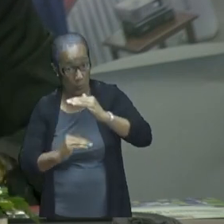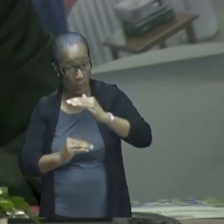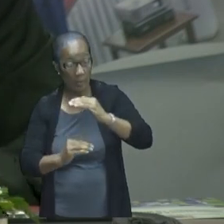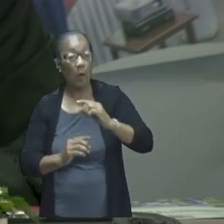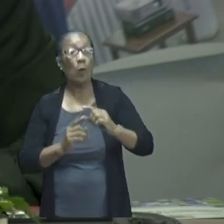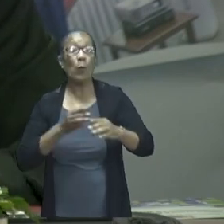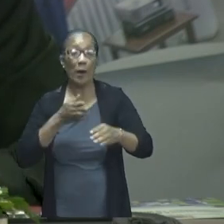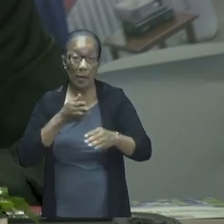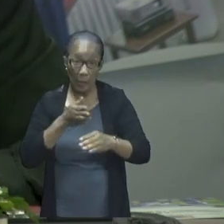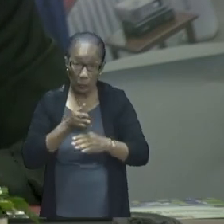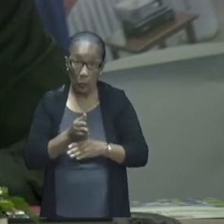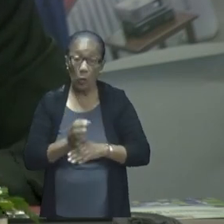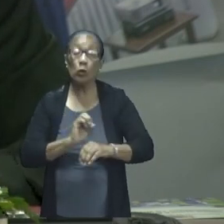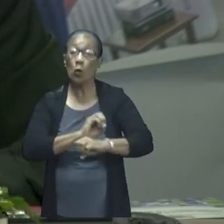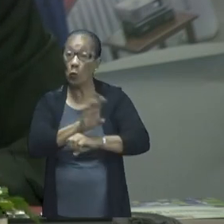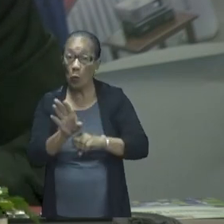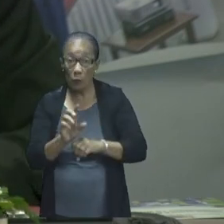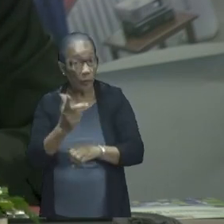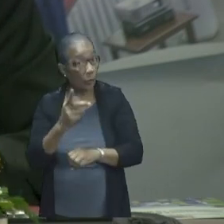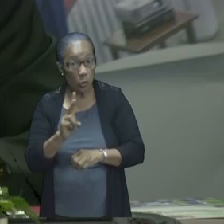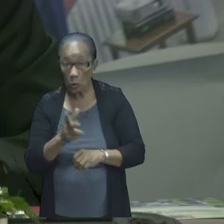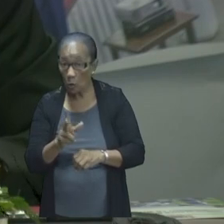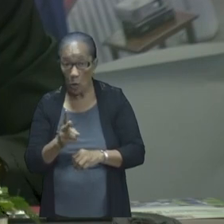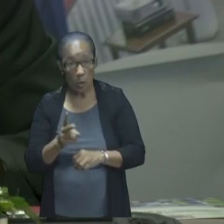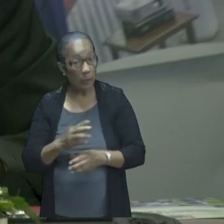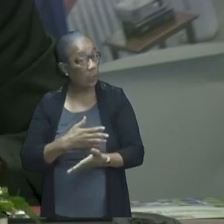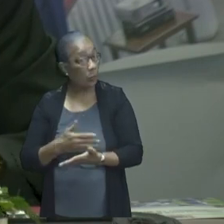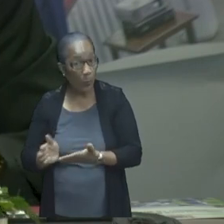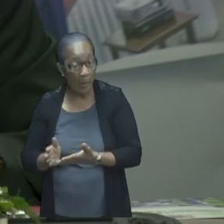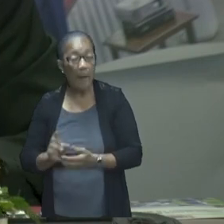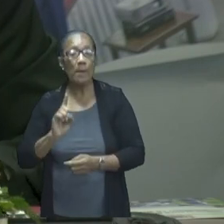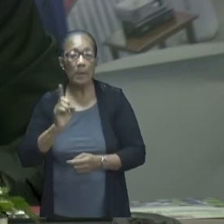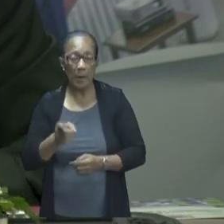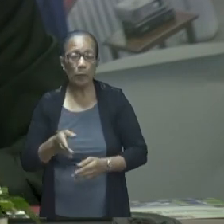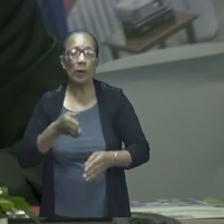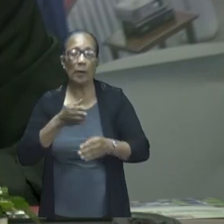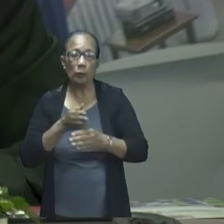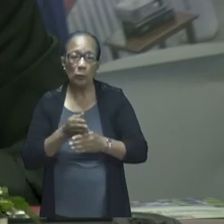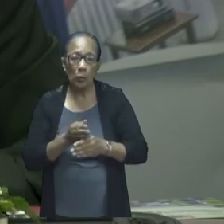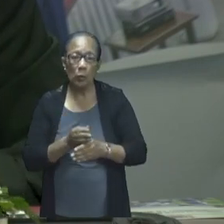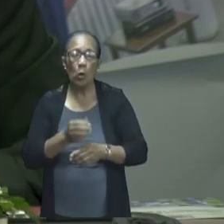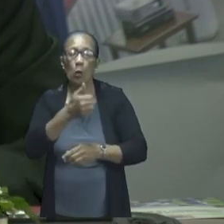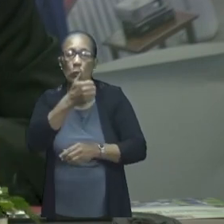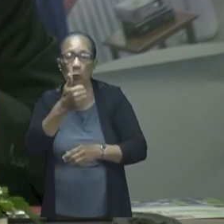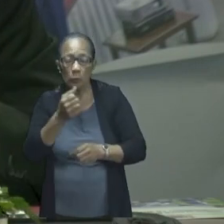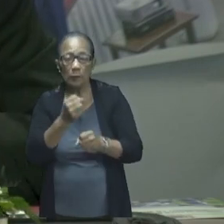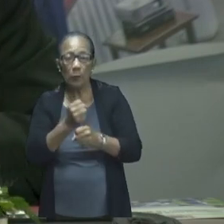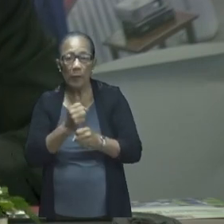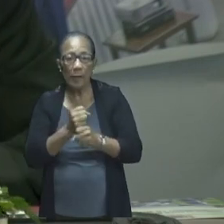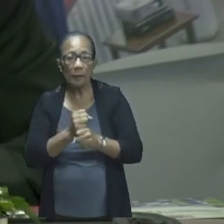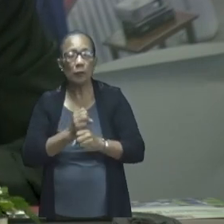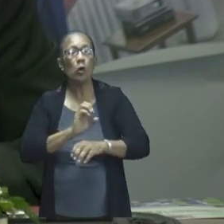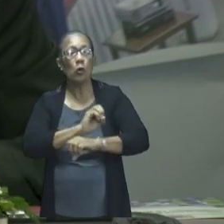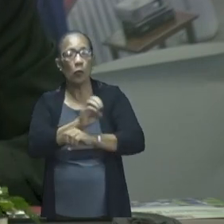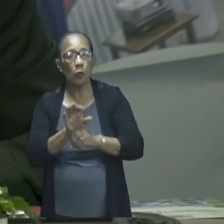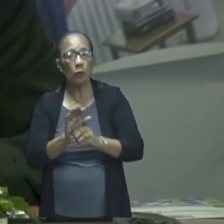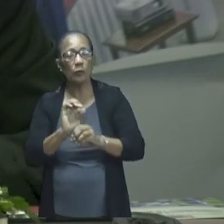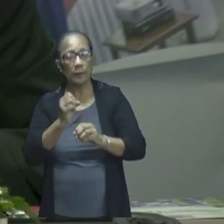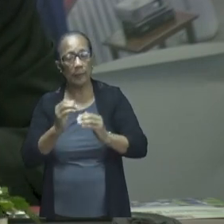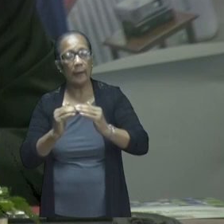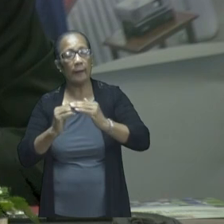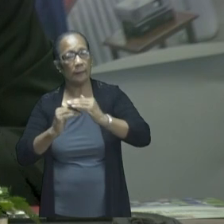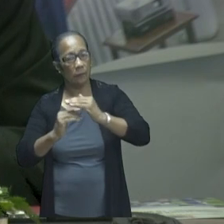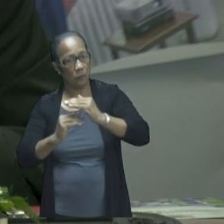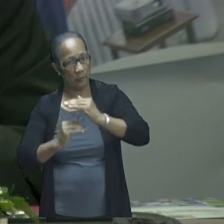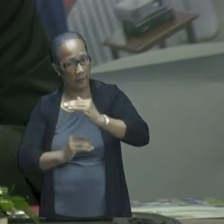aanwezig in onze samenleving de wereld en op bleef het monitoren en we hopen dat we het beheersbaar samen samen die een kunnen